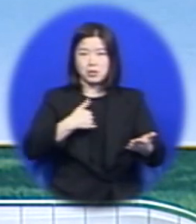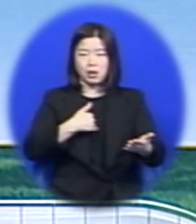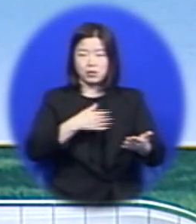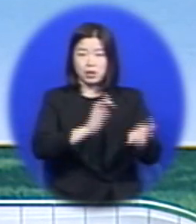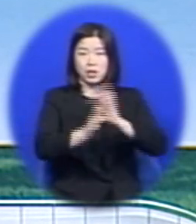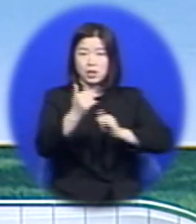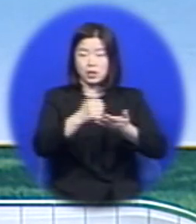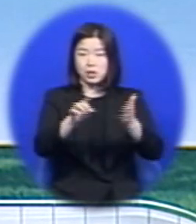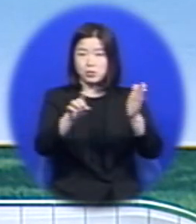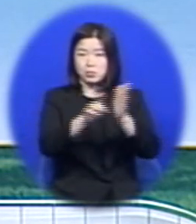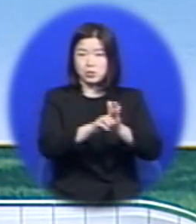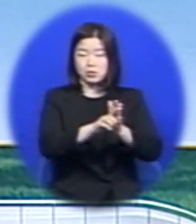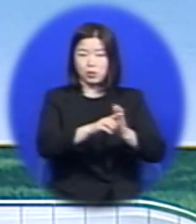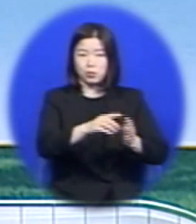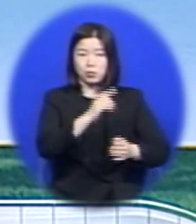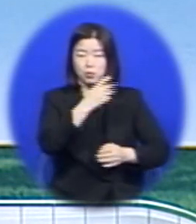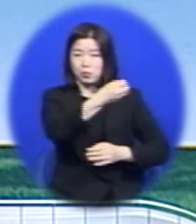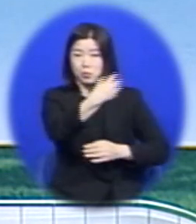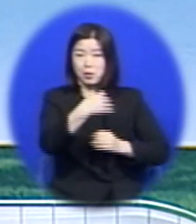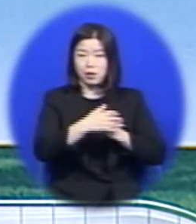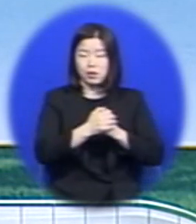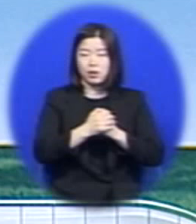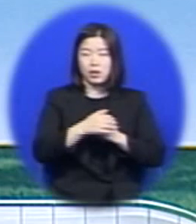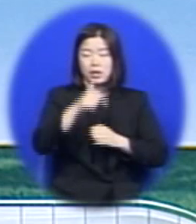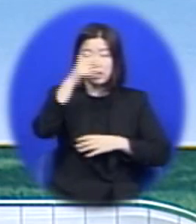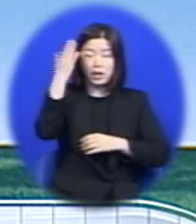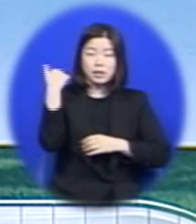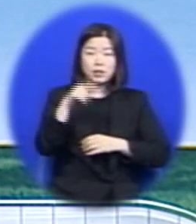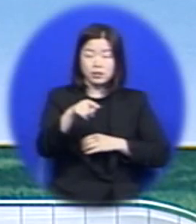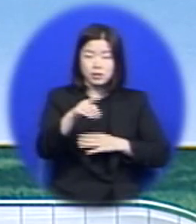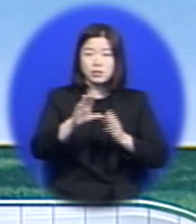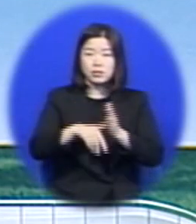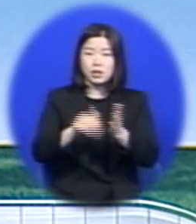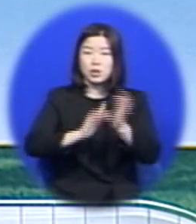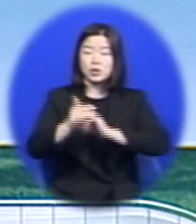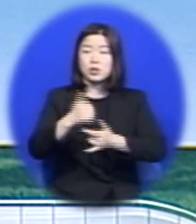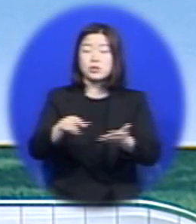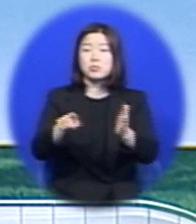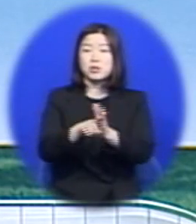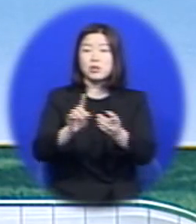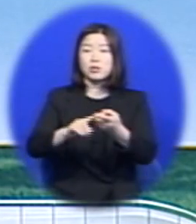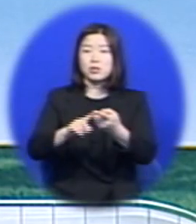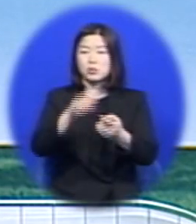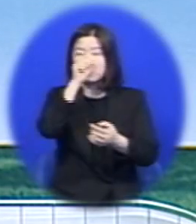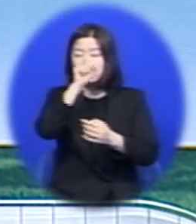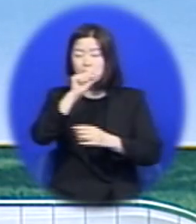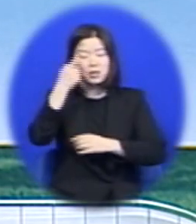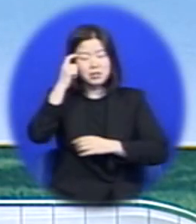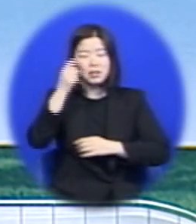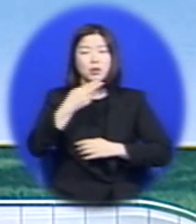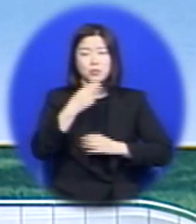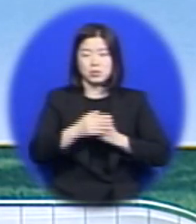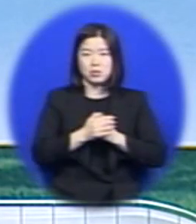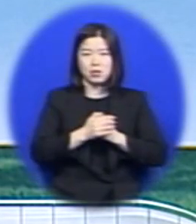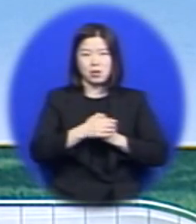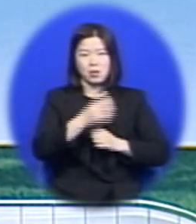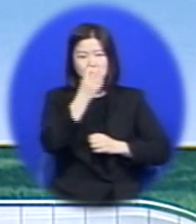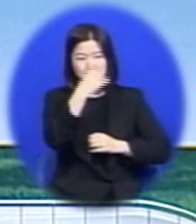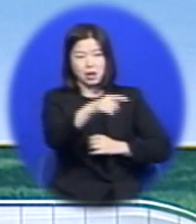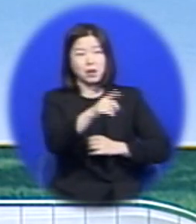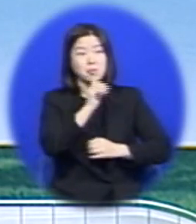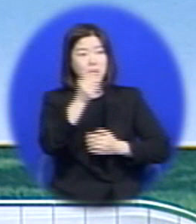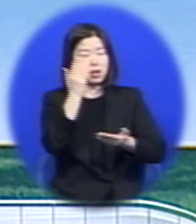믿으라고? 이재영은 그때 당시에 예수 믿는 거에 대해서 별로 좋게 생각하지 않았던 때입니다. 건방진 소리 하지